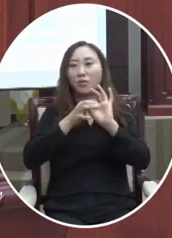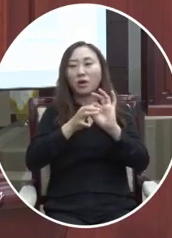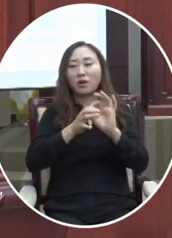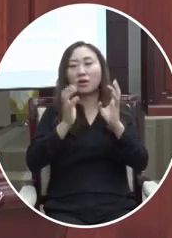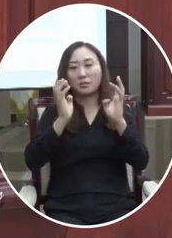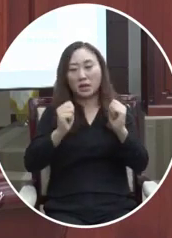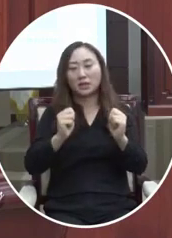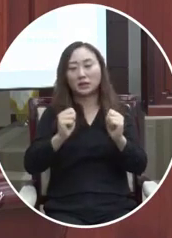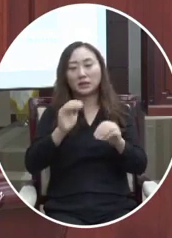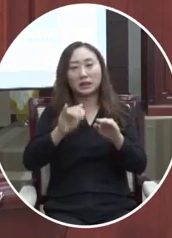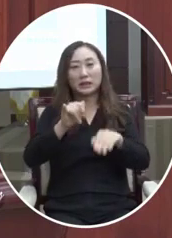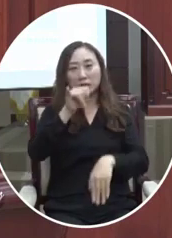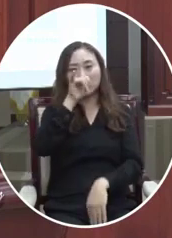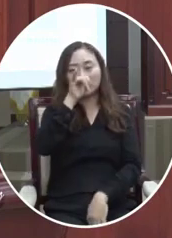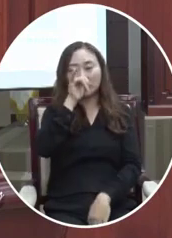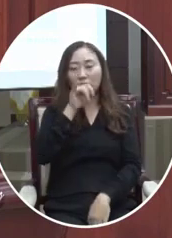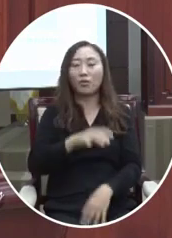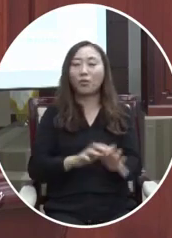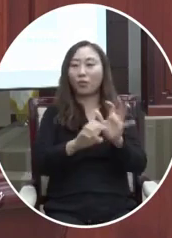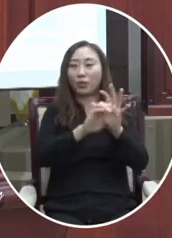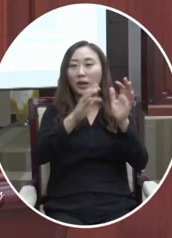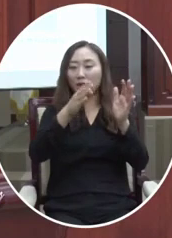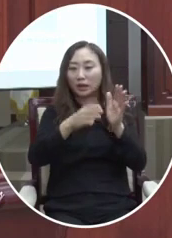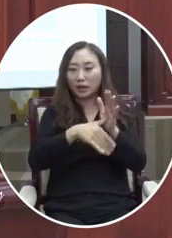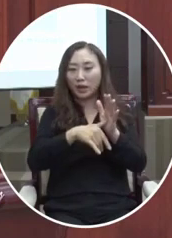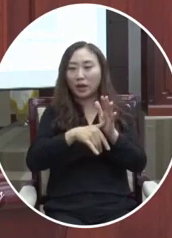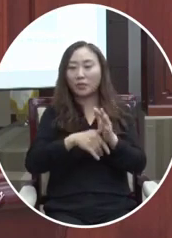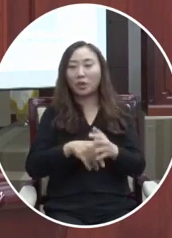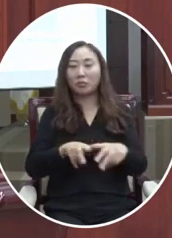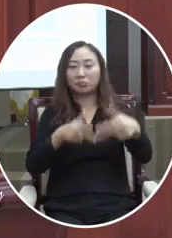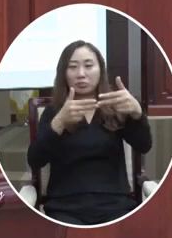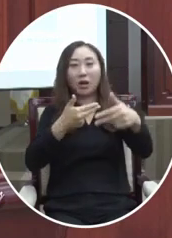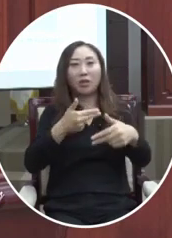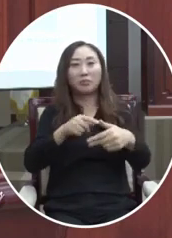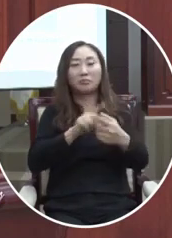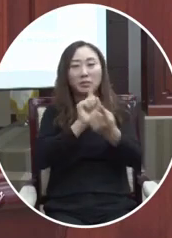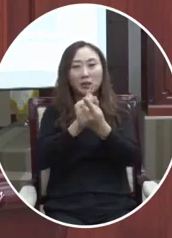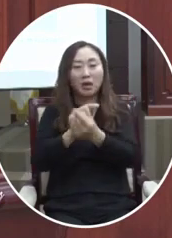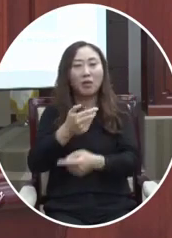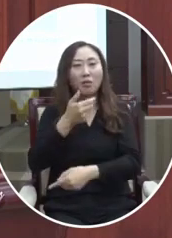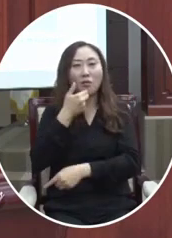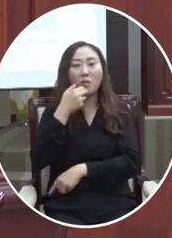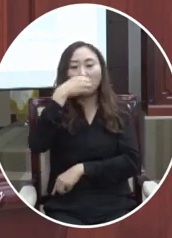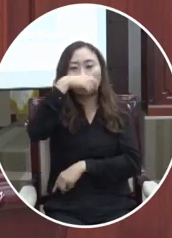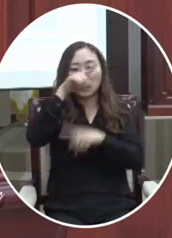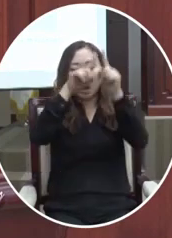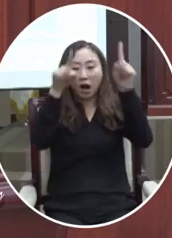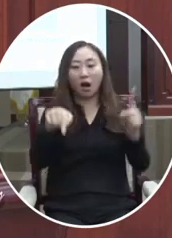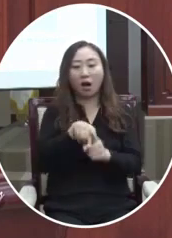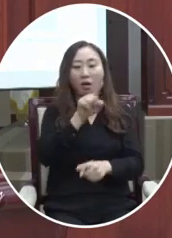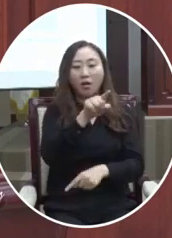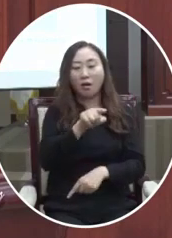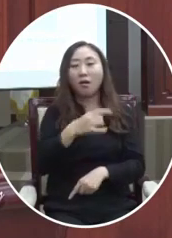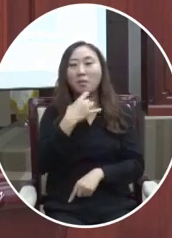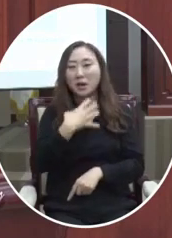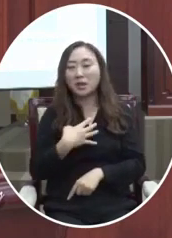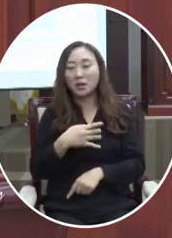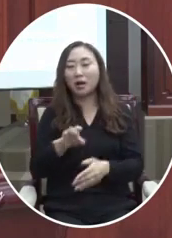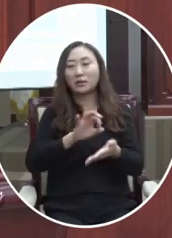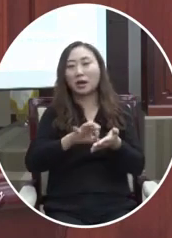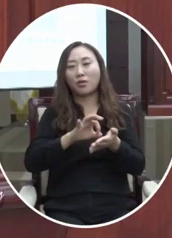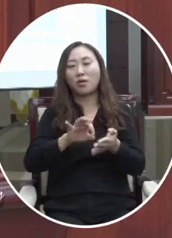특히 코로나19로 인해 일상이 비대면화되면서 무인 매장, 키오스크를 이용하는 점포와 공공기관이